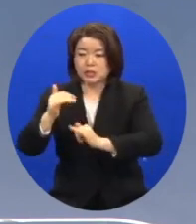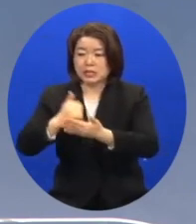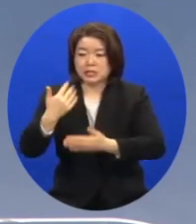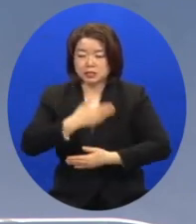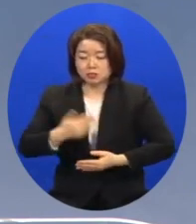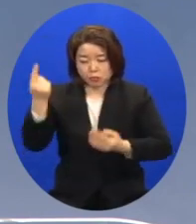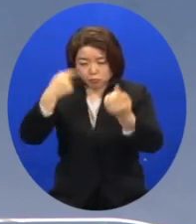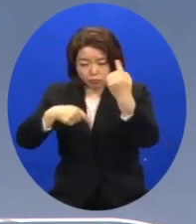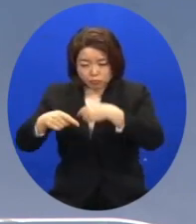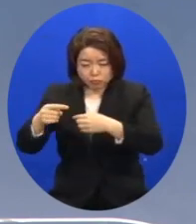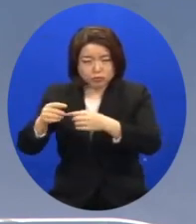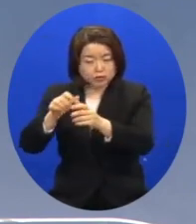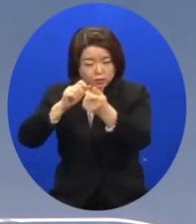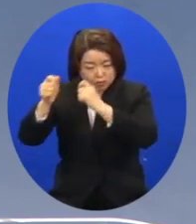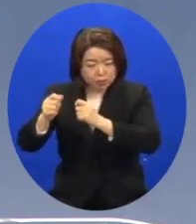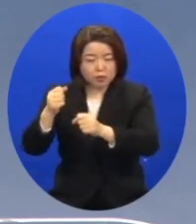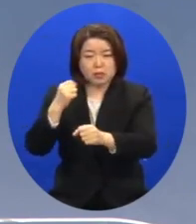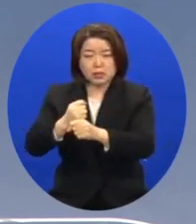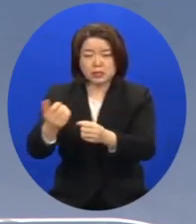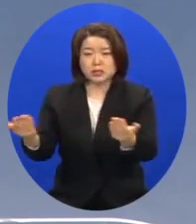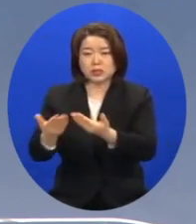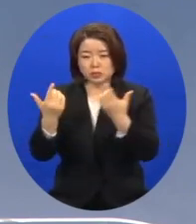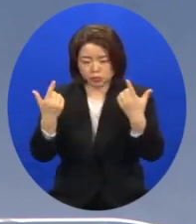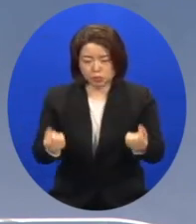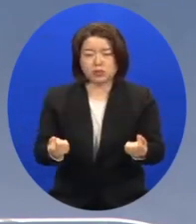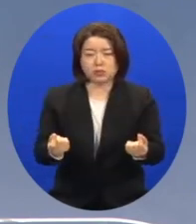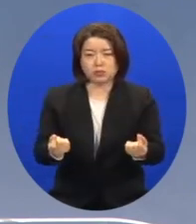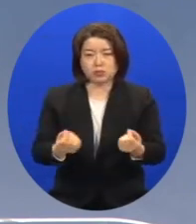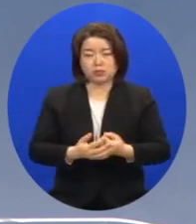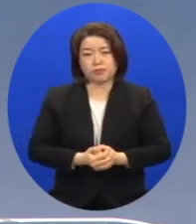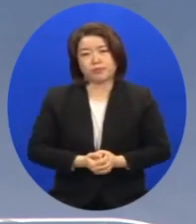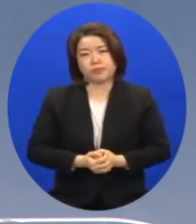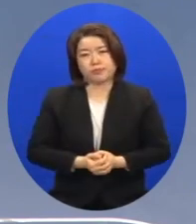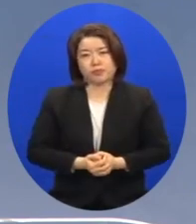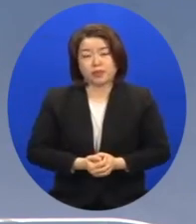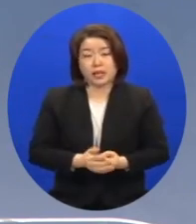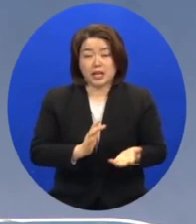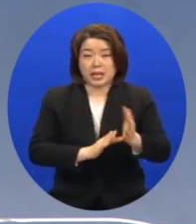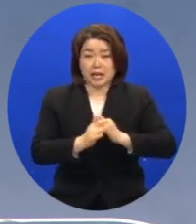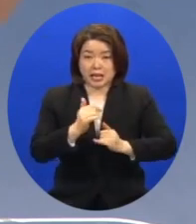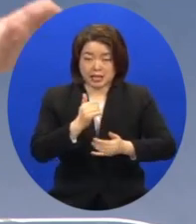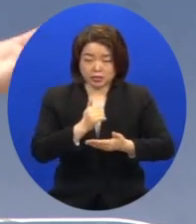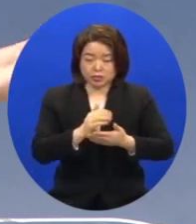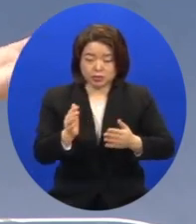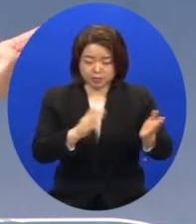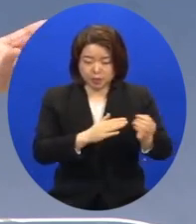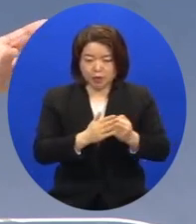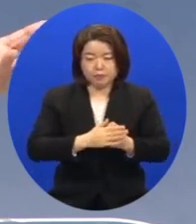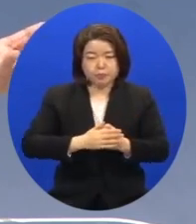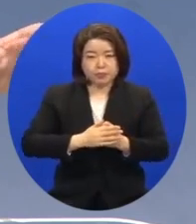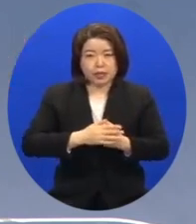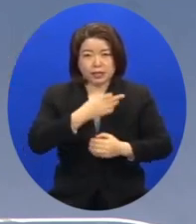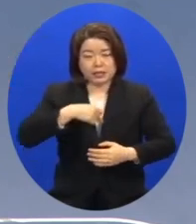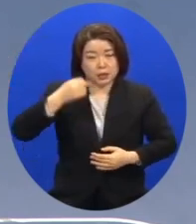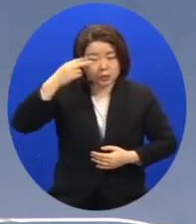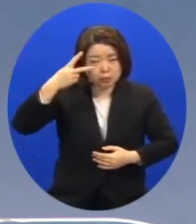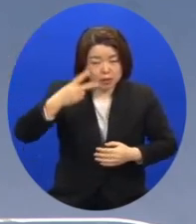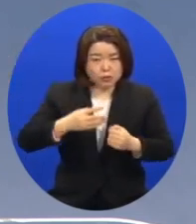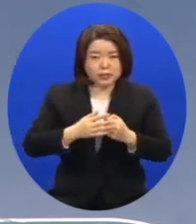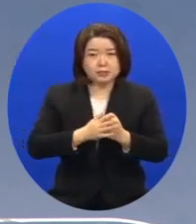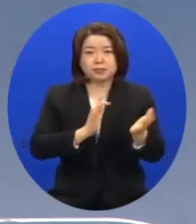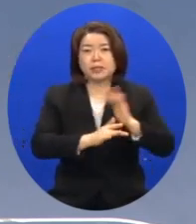사도 바울이 아직도 예수를 믿기 전에 스데반 을 순교하게 했고 그리고